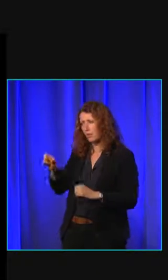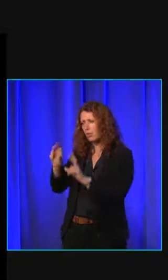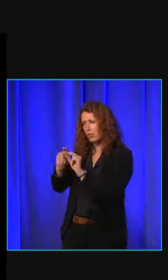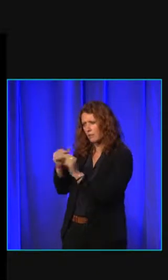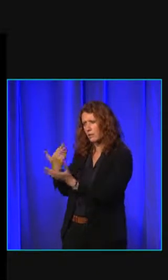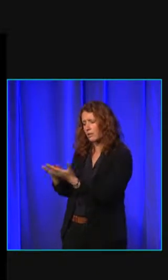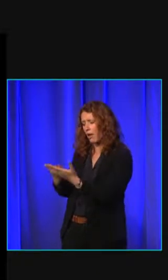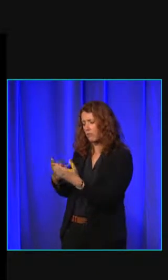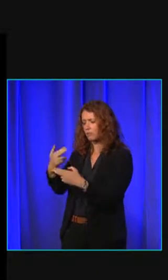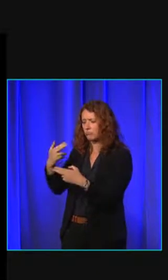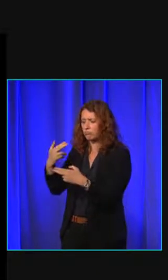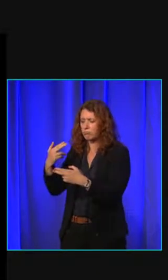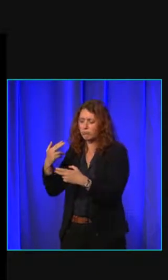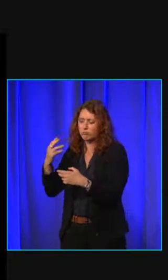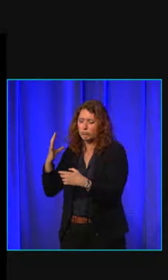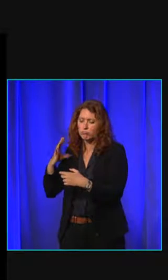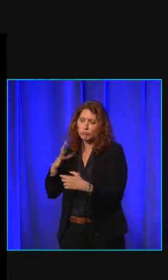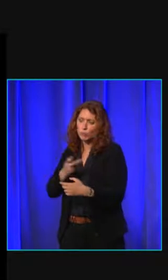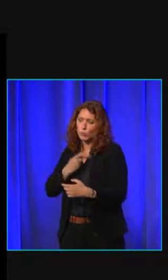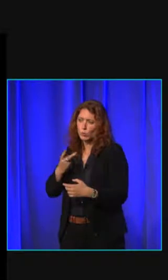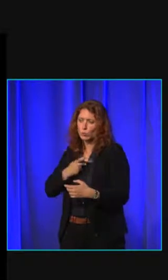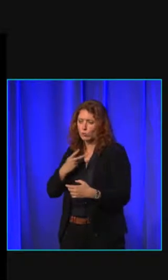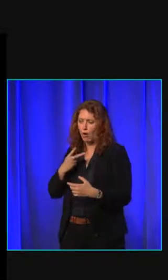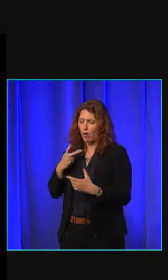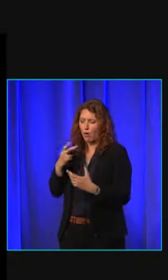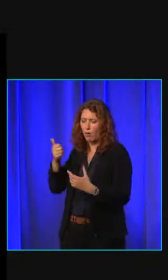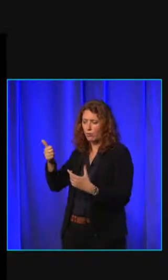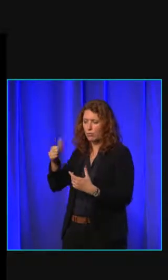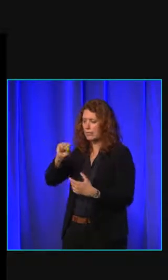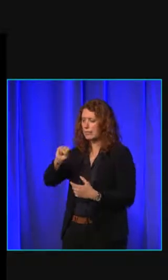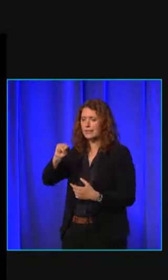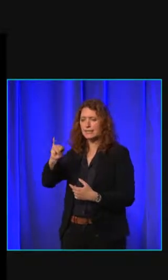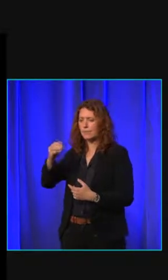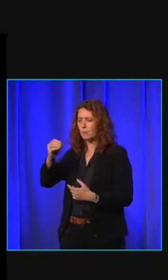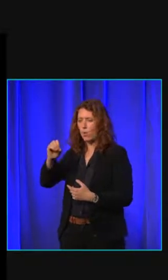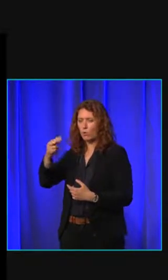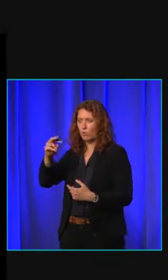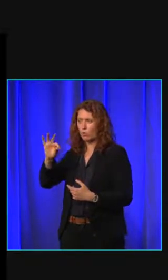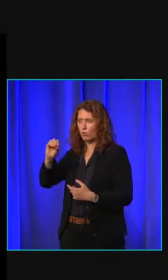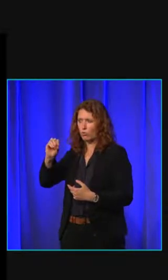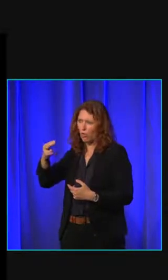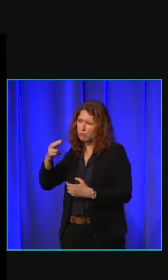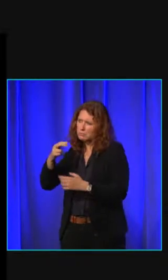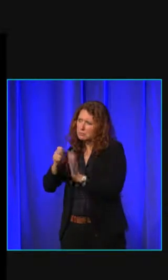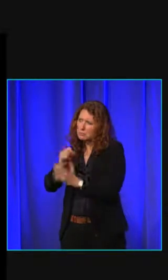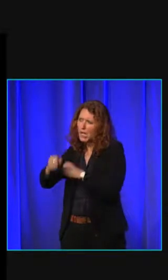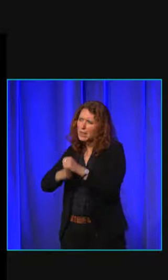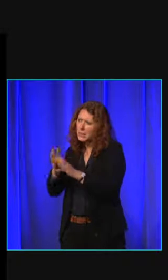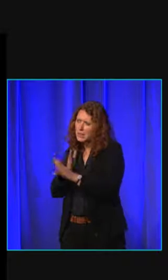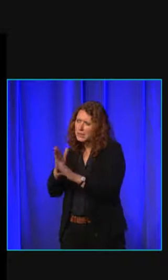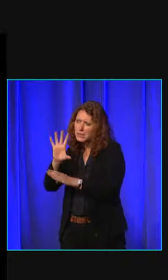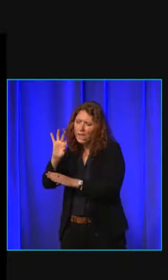c'était le docteur Simonton, qui était oncologue et radiologue. C'était aux États-Unis dans les années 50.